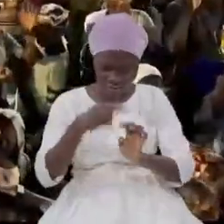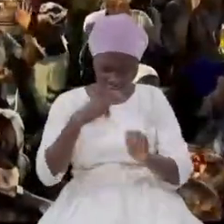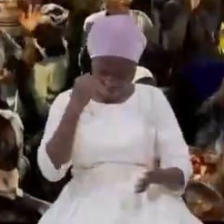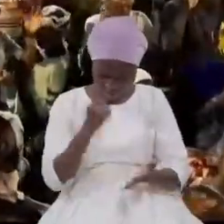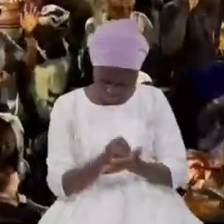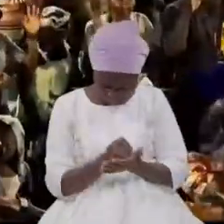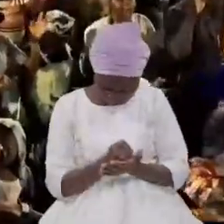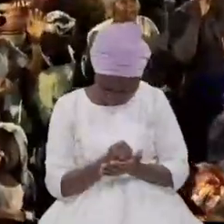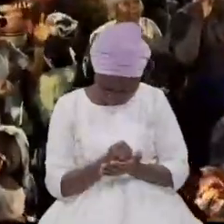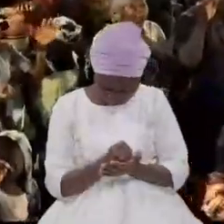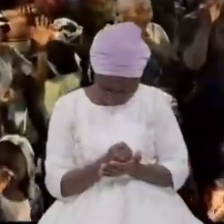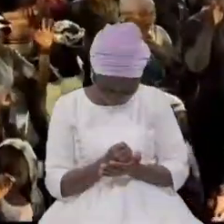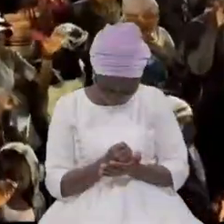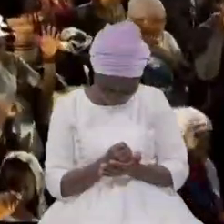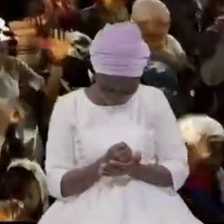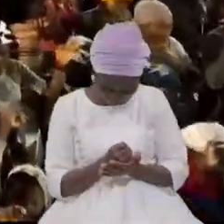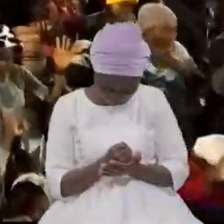Jésus.